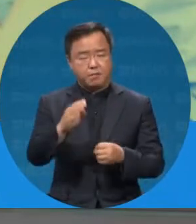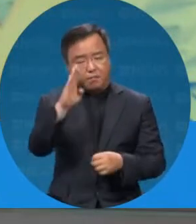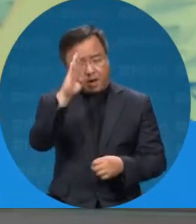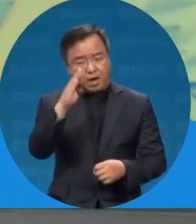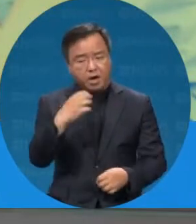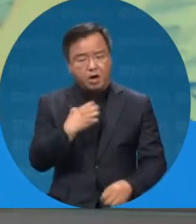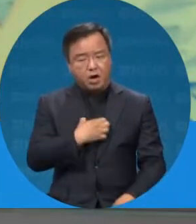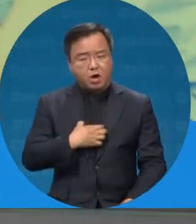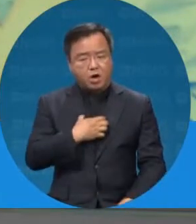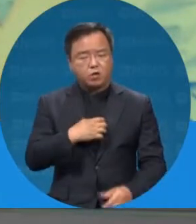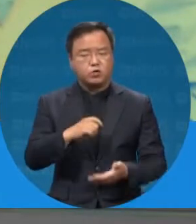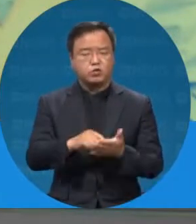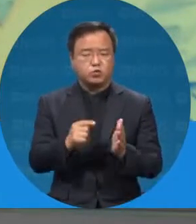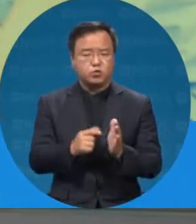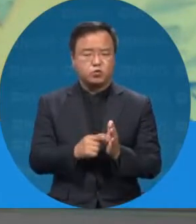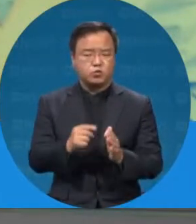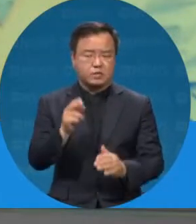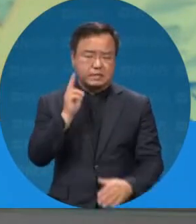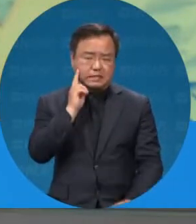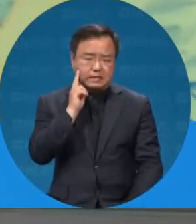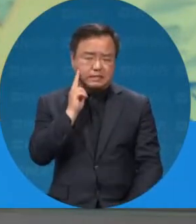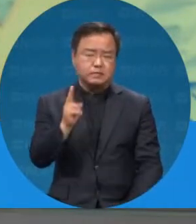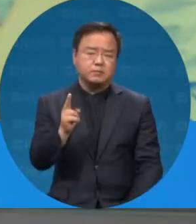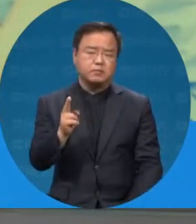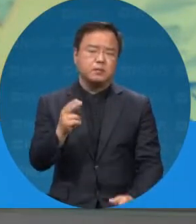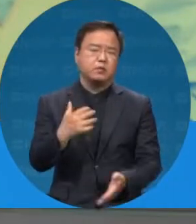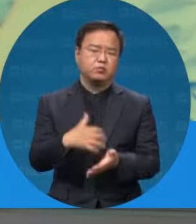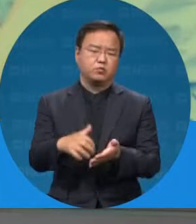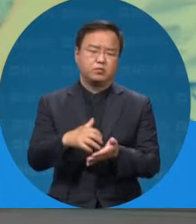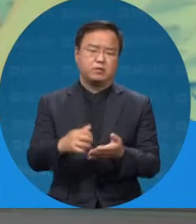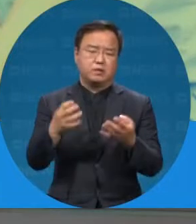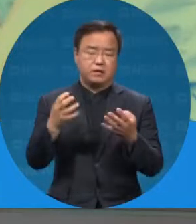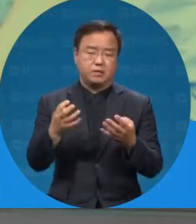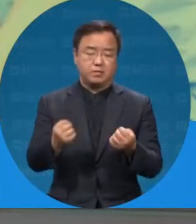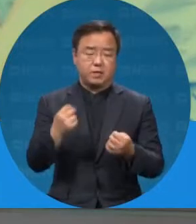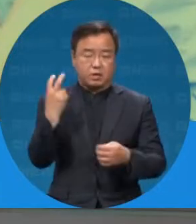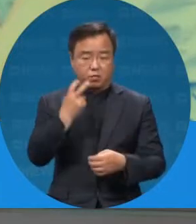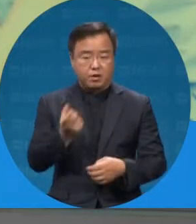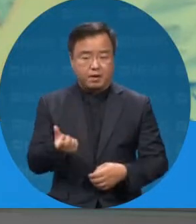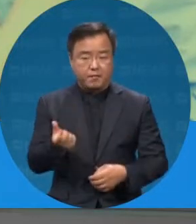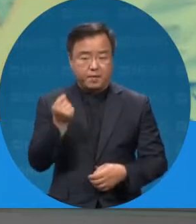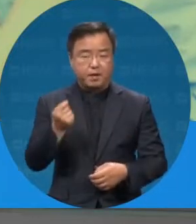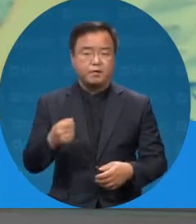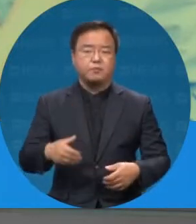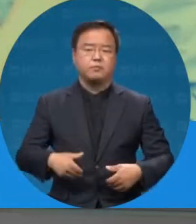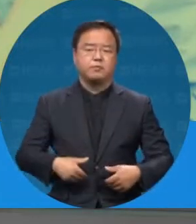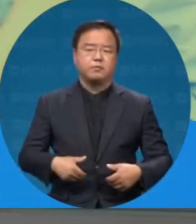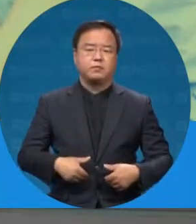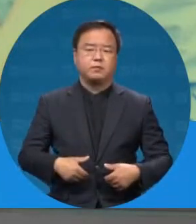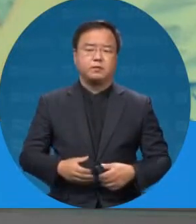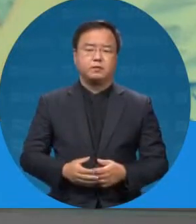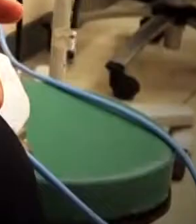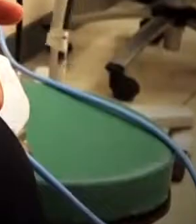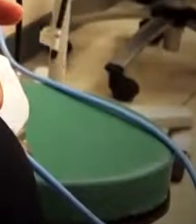정도가 심각한 환자가 더 많아져 조기 관리가 필요합니다 금상 5 기자의 단독 보도입니다